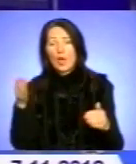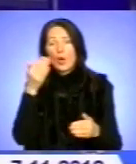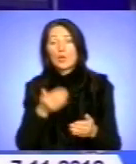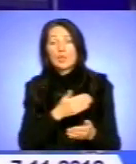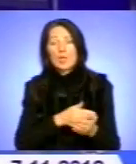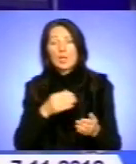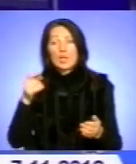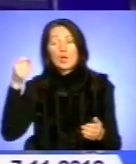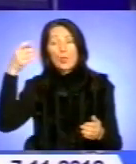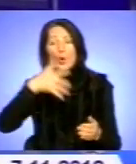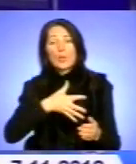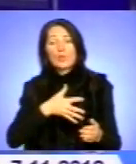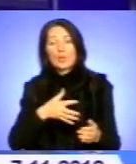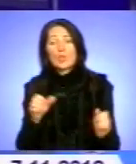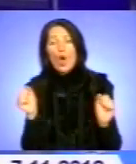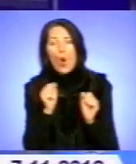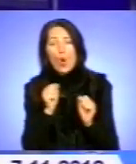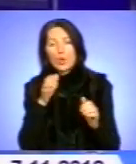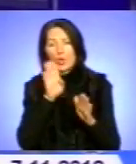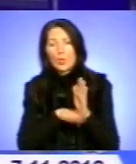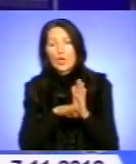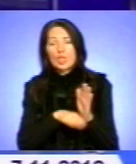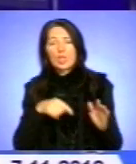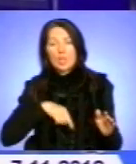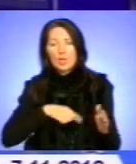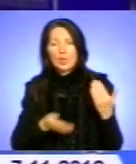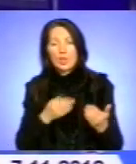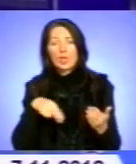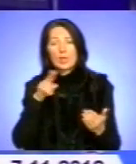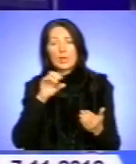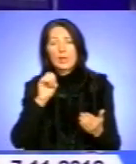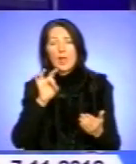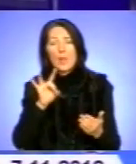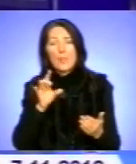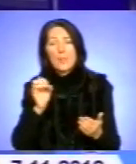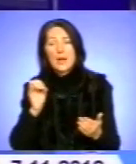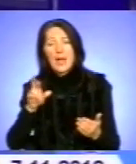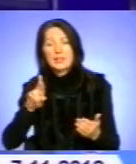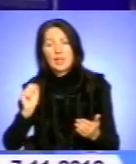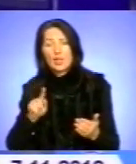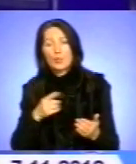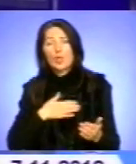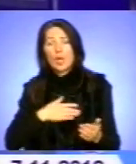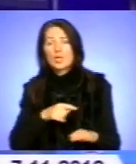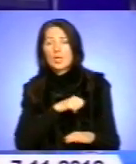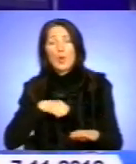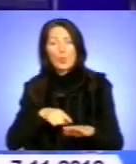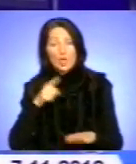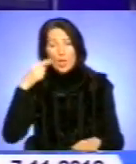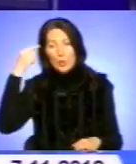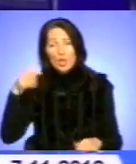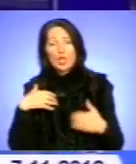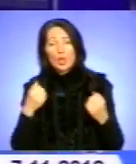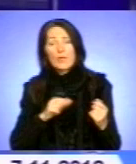холод, погіршення настрою і навіть депресивні стани. Чому наше самопочуття і психологічне здоров'я змінюються із